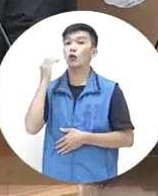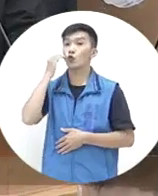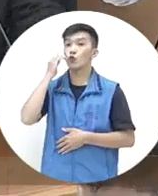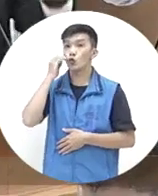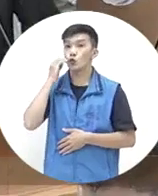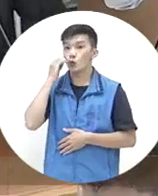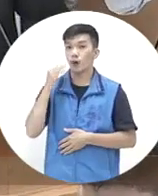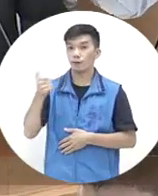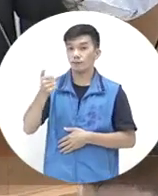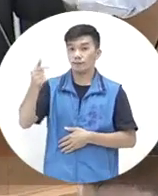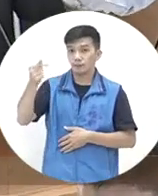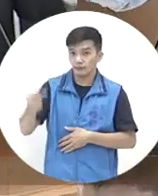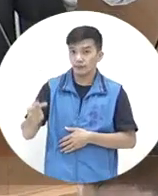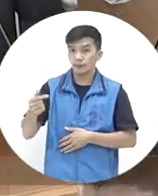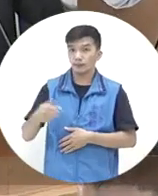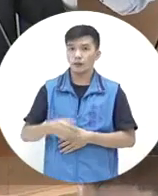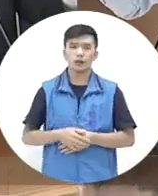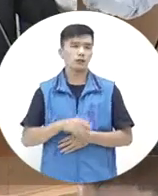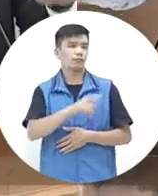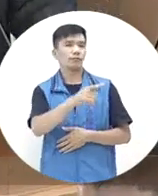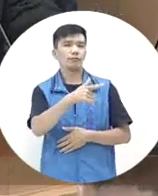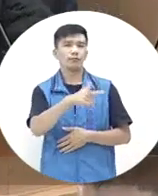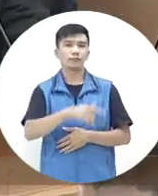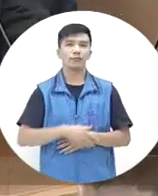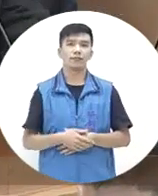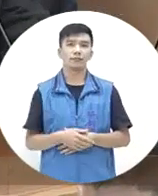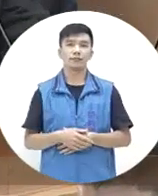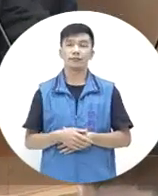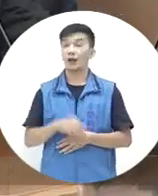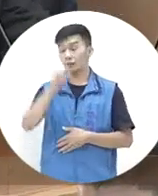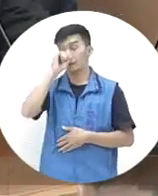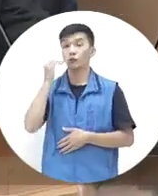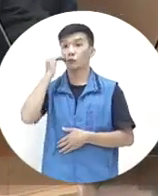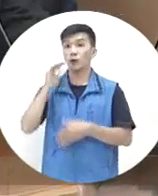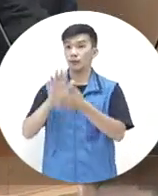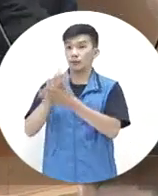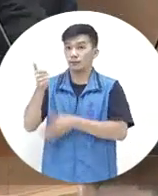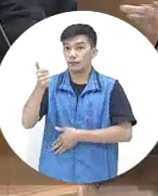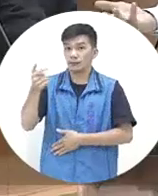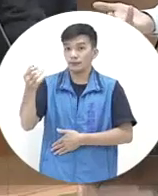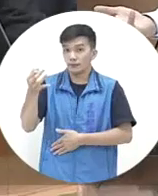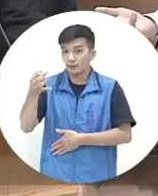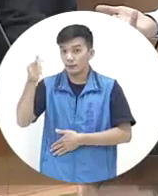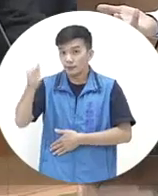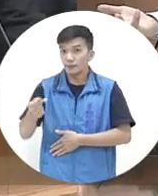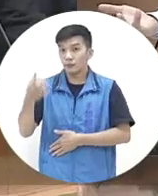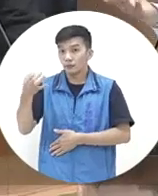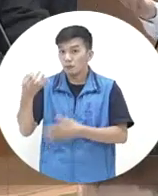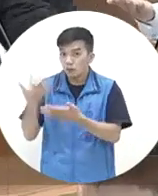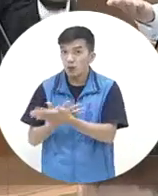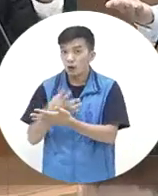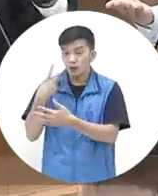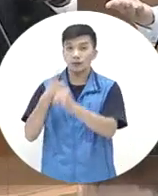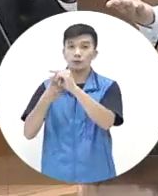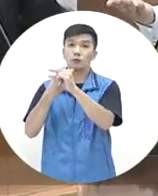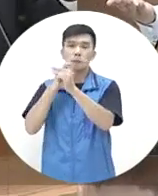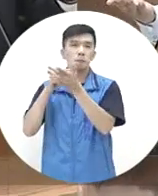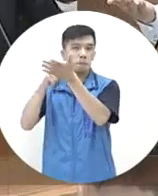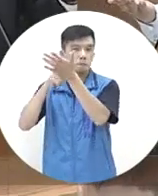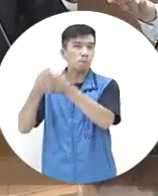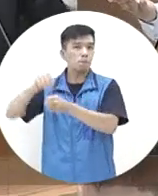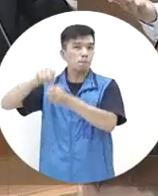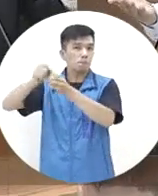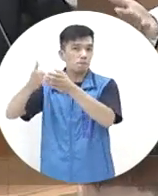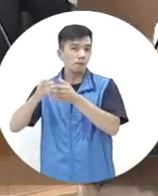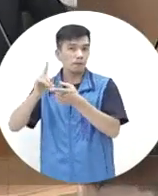是多少。 应该目前也无这个状况啦。 嘿啊，那是不是后边中央个别起来中央突破做，是不是安尼？ 这整个财